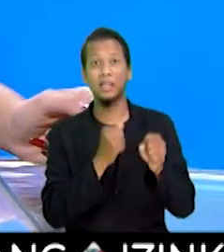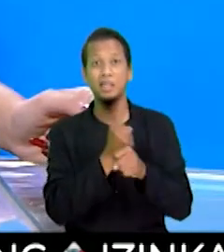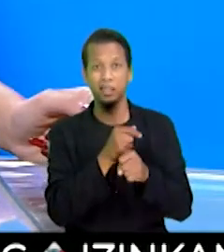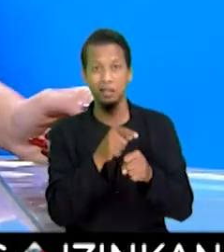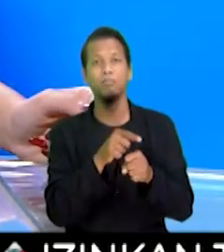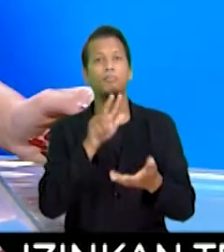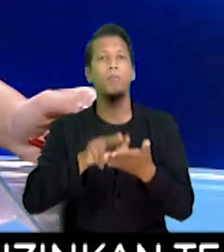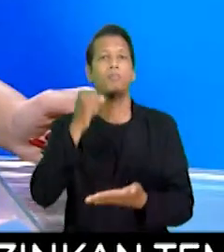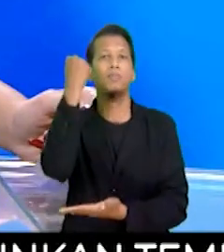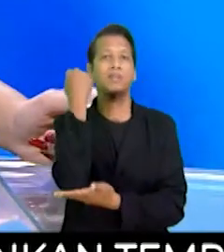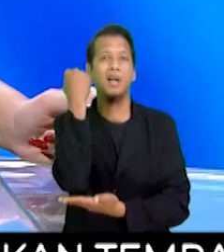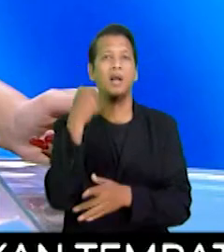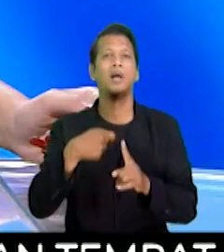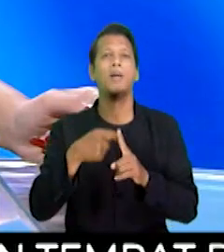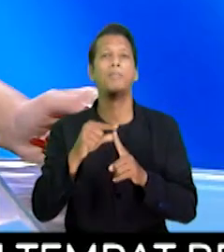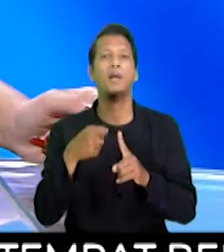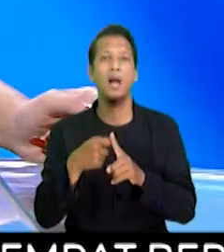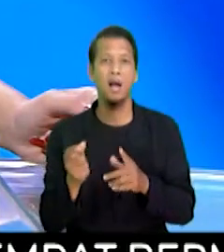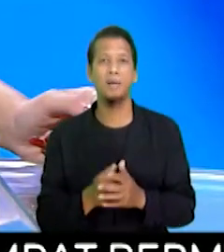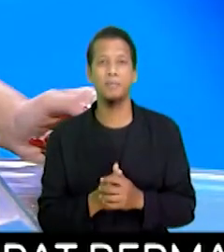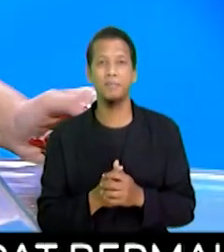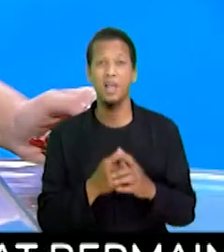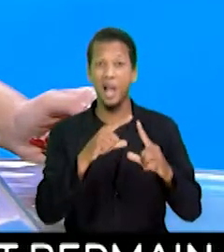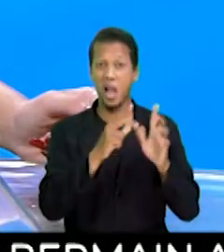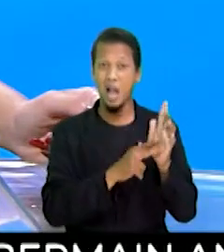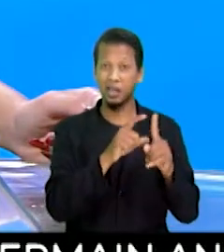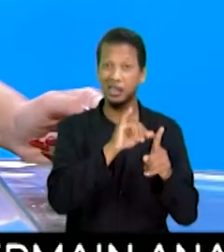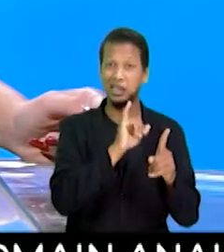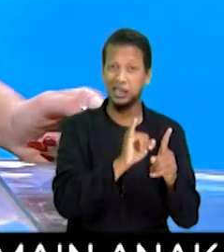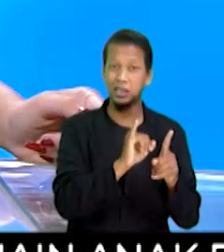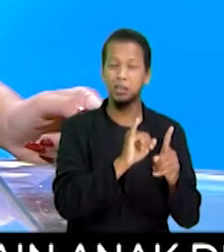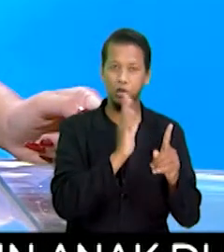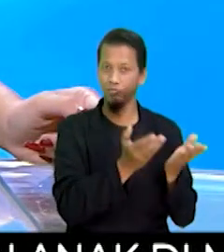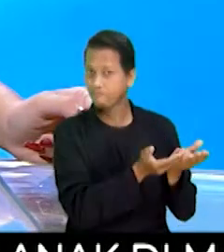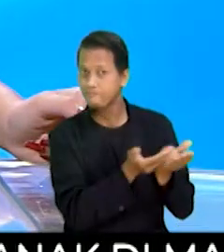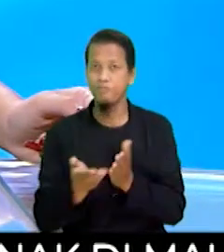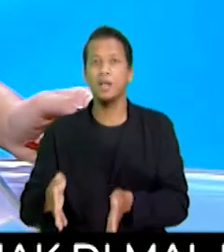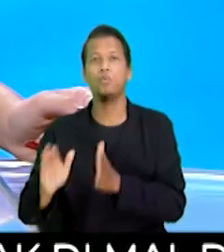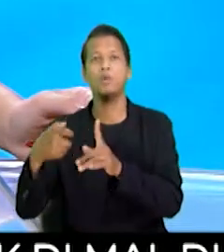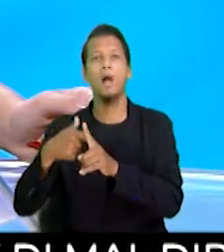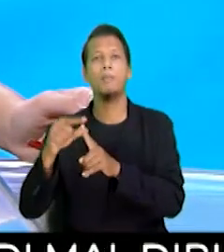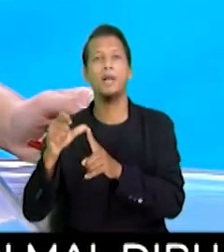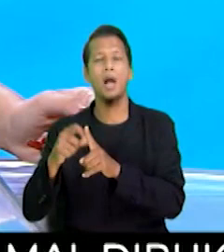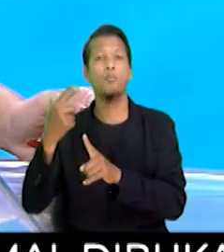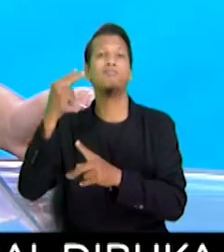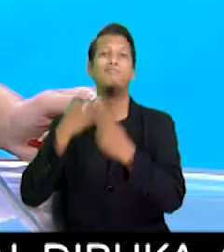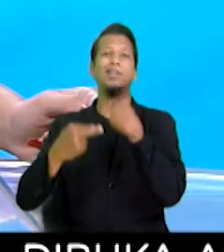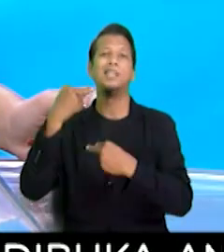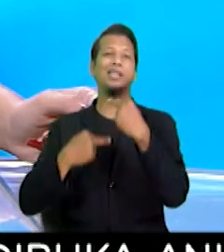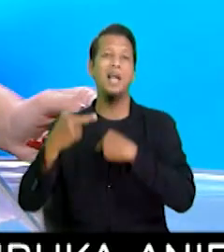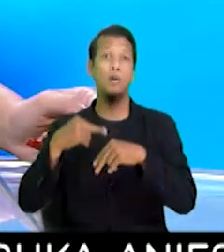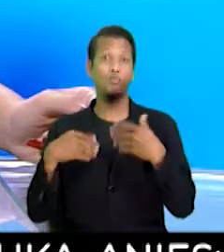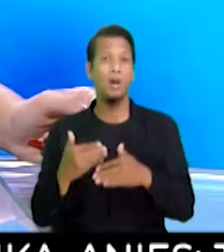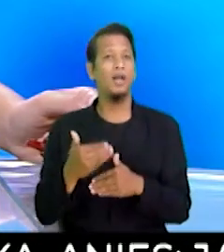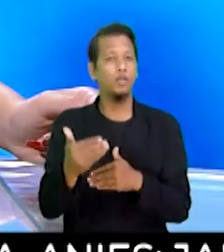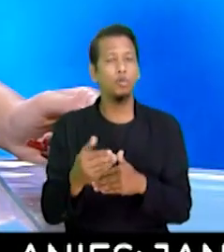tersangka KPK. Andi Putra dibawa ke gedung KPK Jakarta untuk pemeriksaan lanjutan dugaan suap izin hak guna